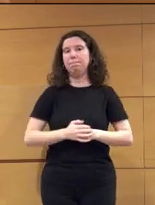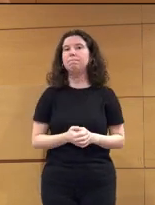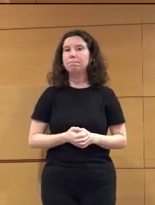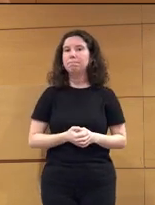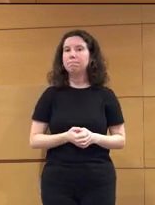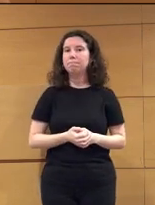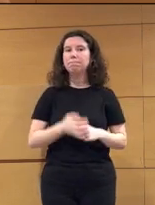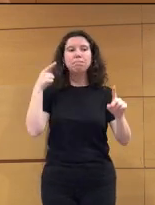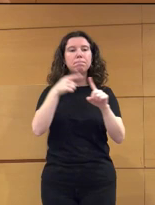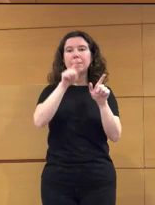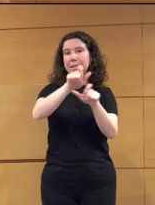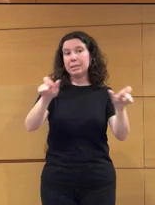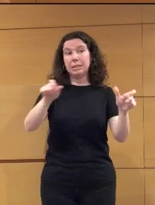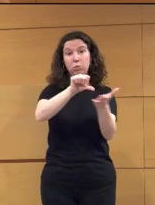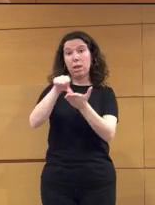per la ciutadania.